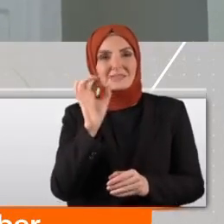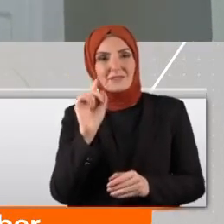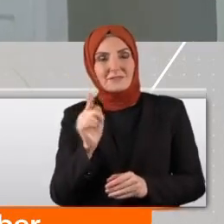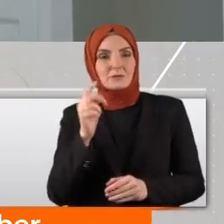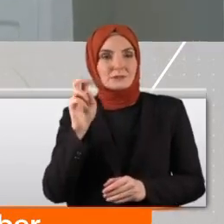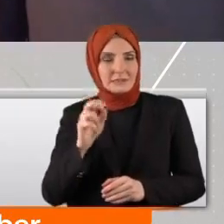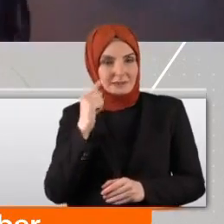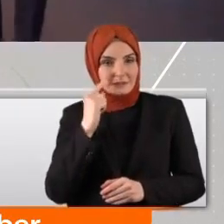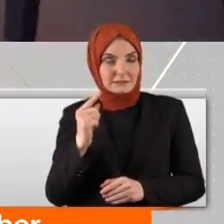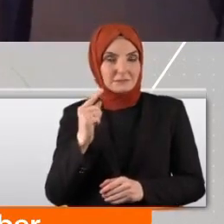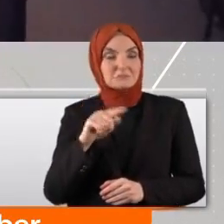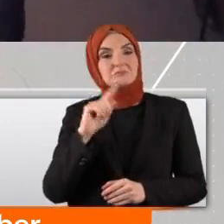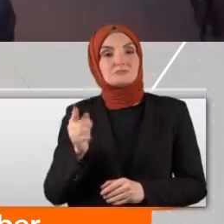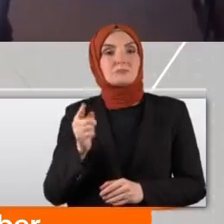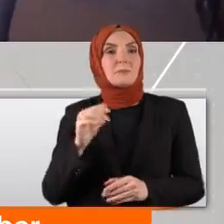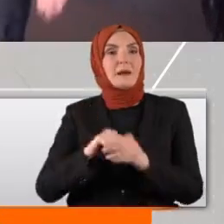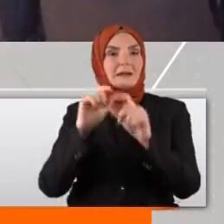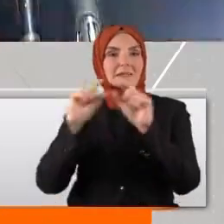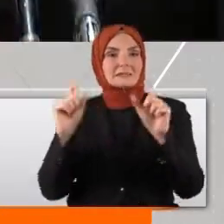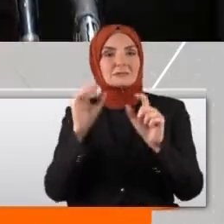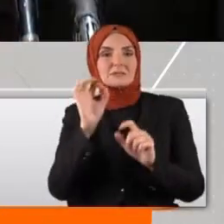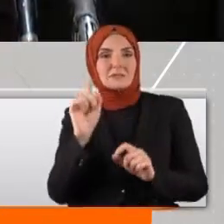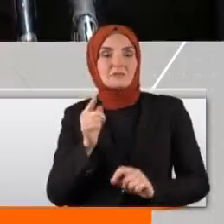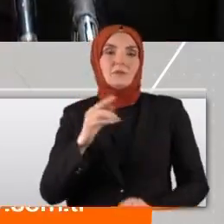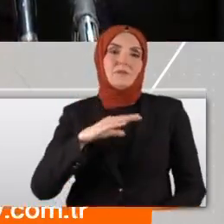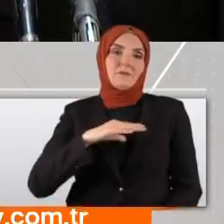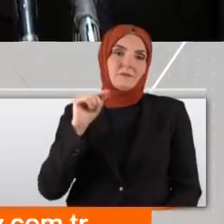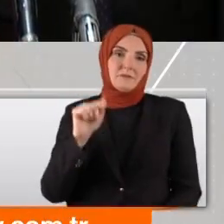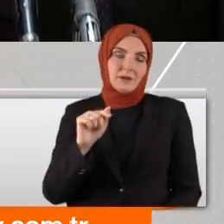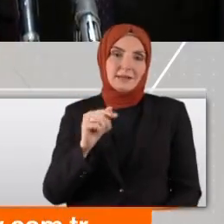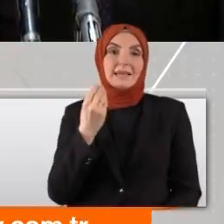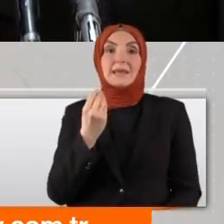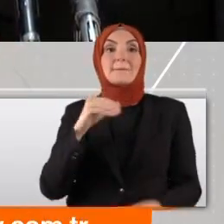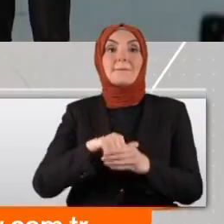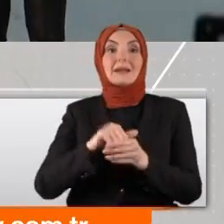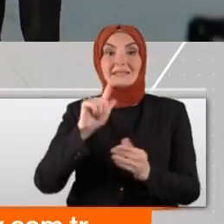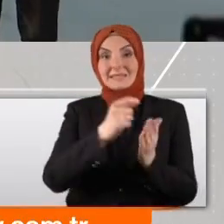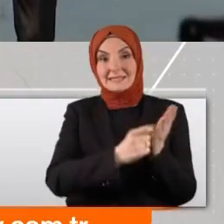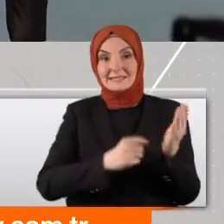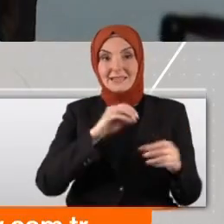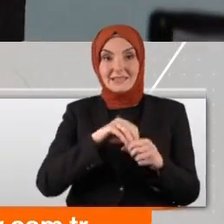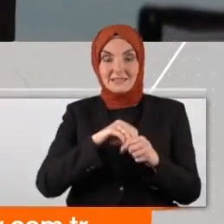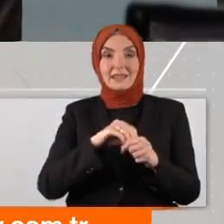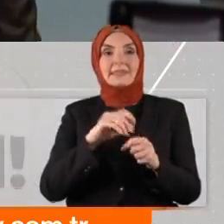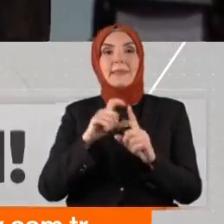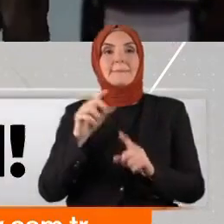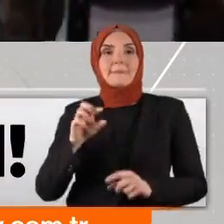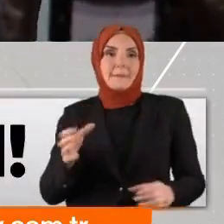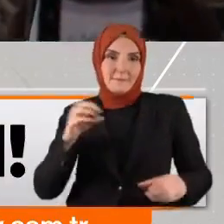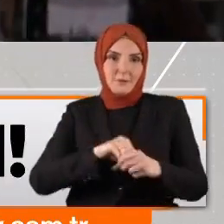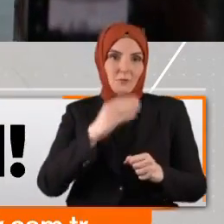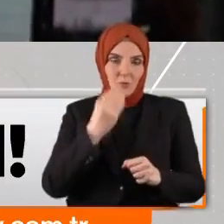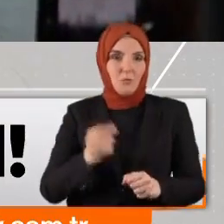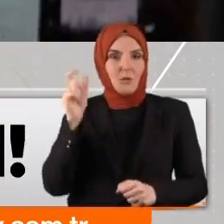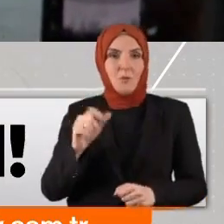alacağını gösteriyor. Demokrat Parti ise 2018'de İyi Parti listesinden seçime girdiği için henüz oy oranı net bir şekilde bilinmiyor.